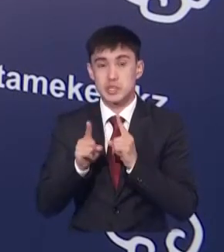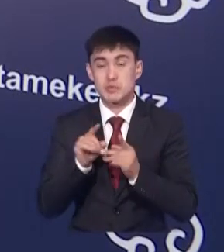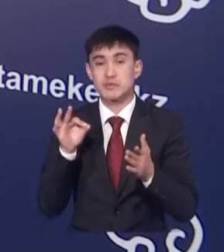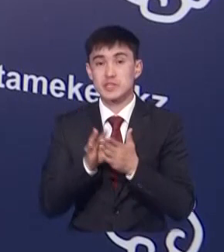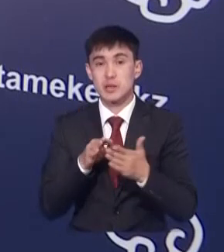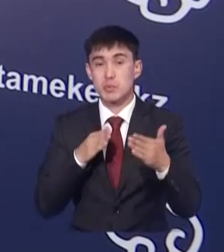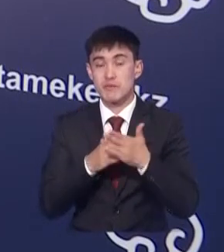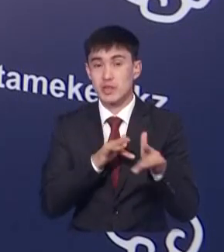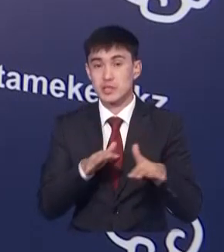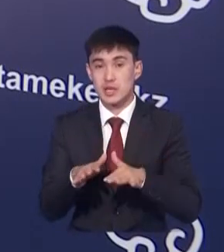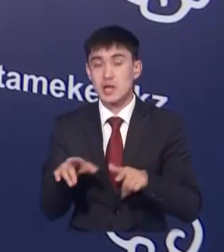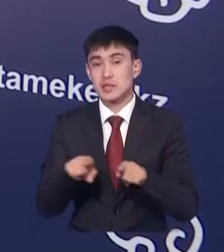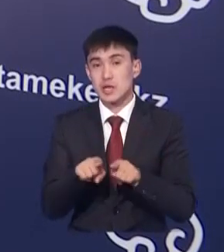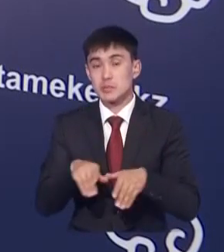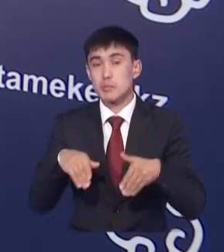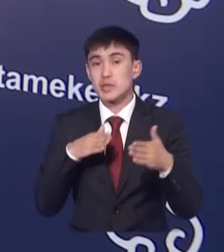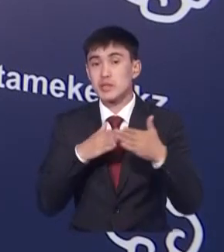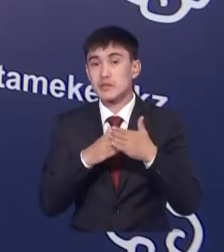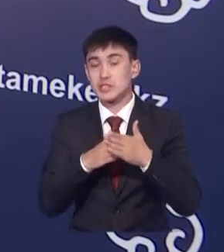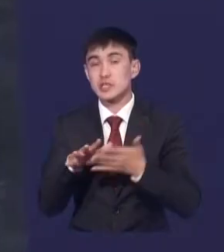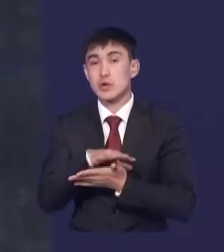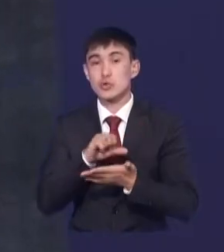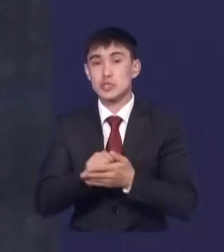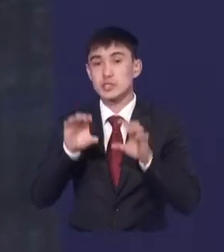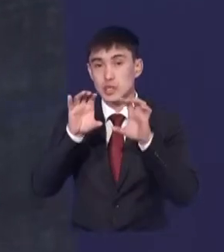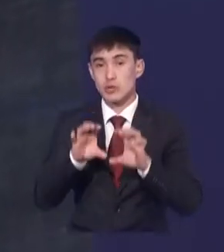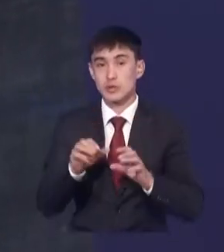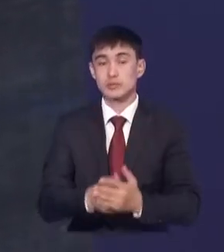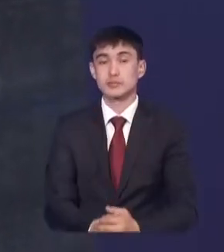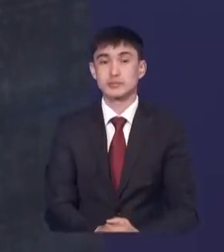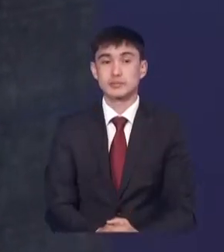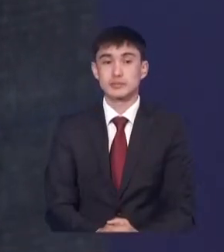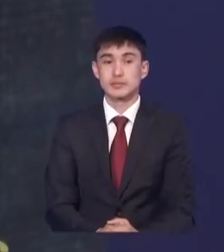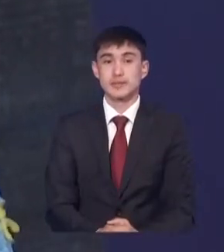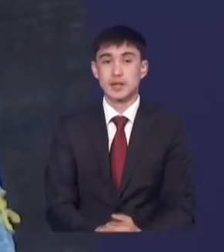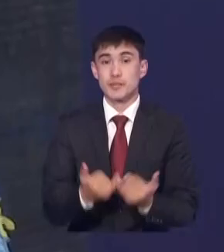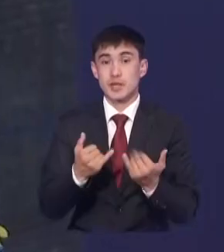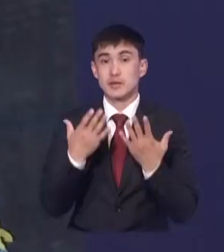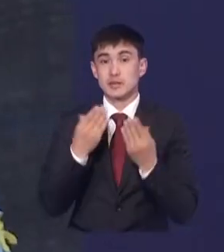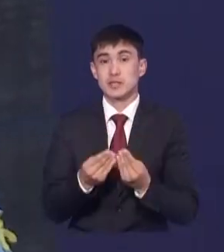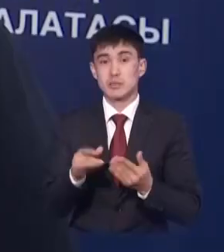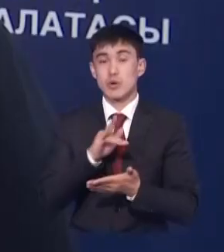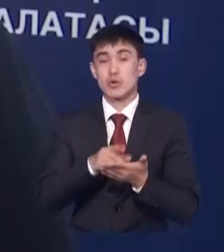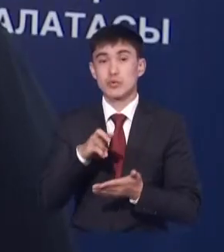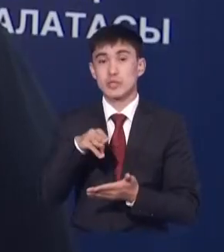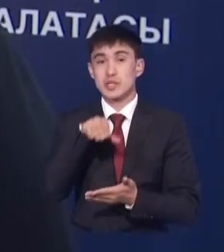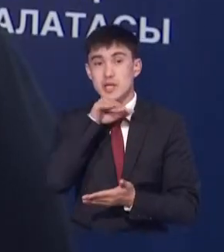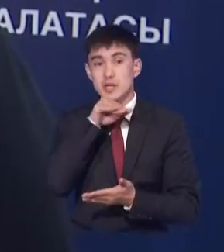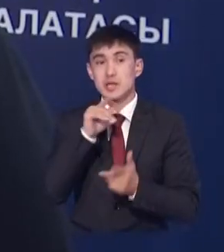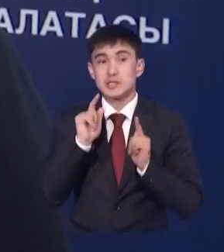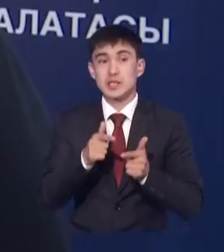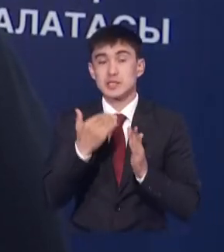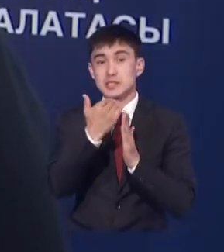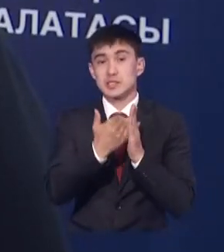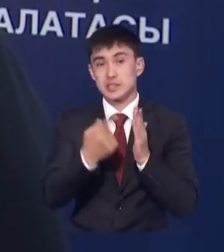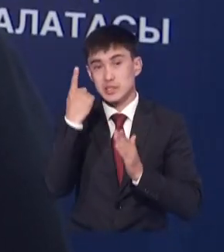целях профилактики, а также предотвращения нарушений законодательства. На сегодняшний день по городу Текеле у нас, согласно